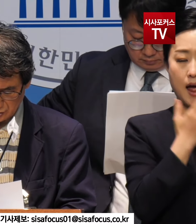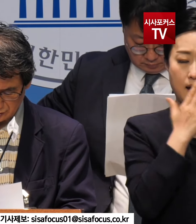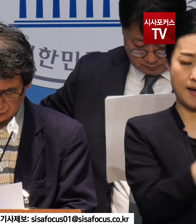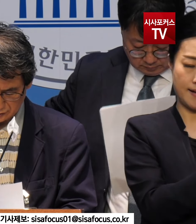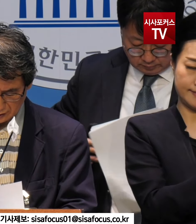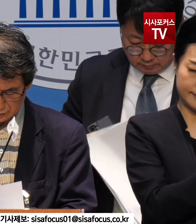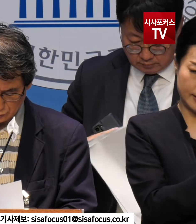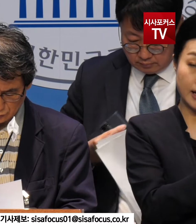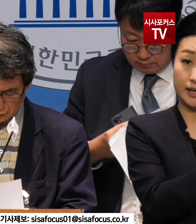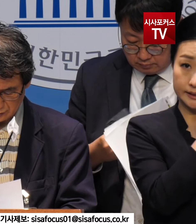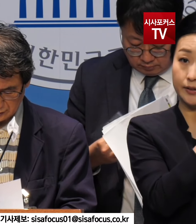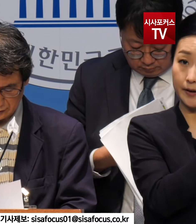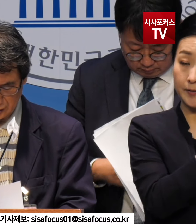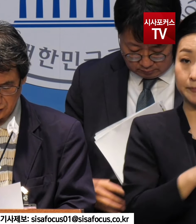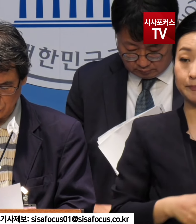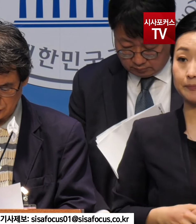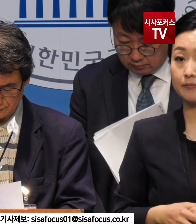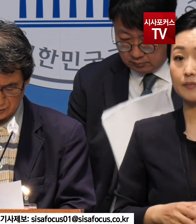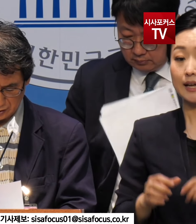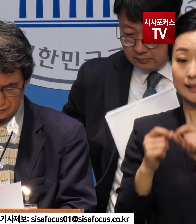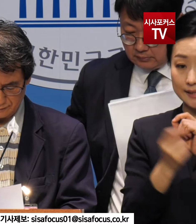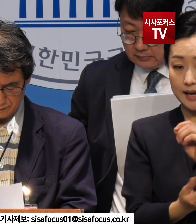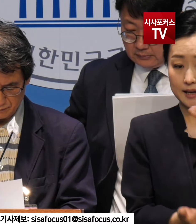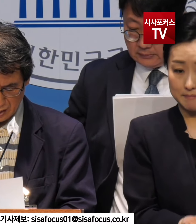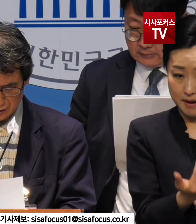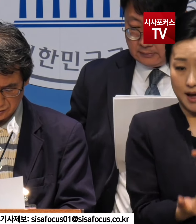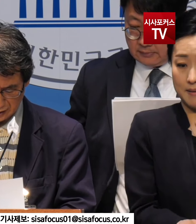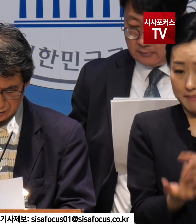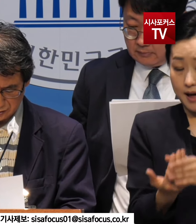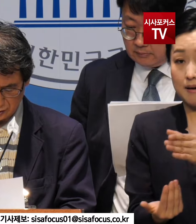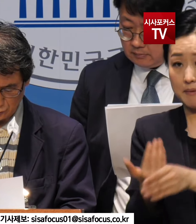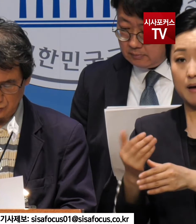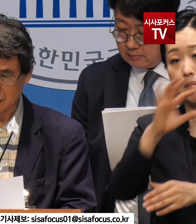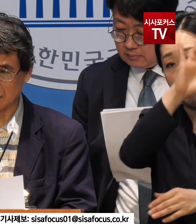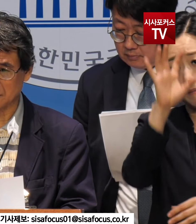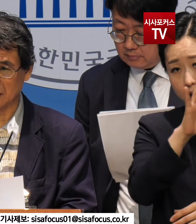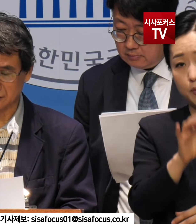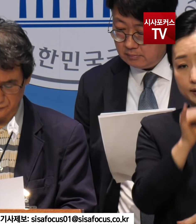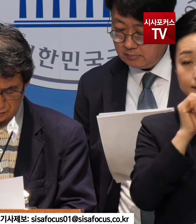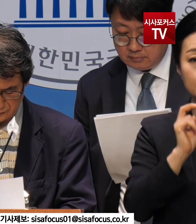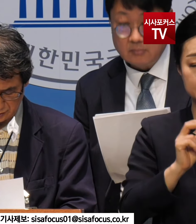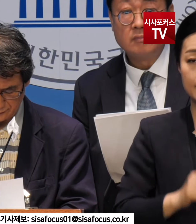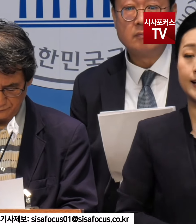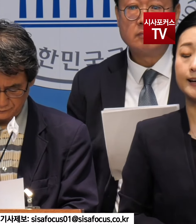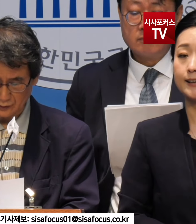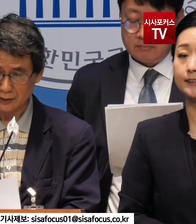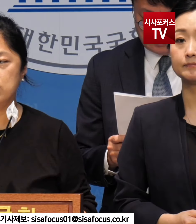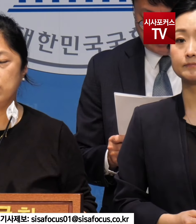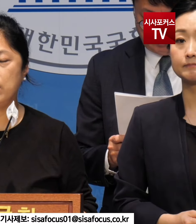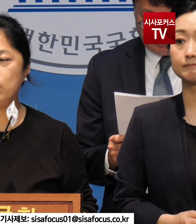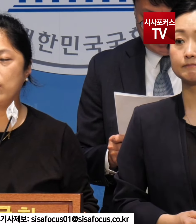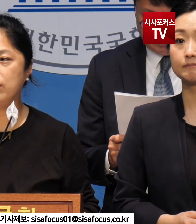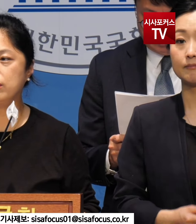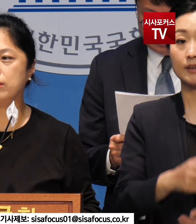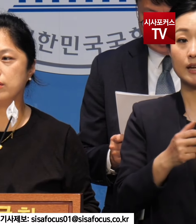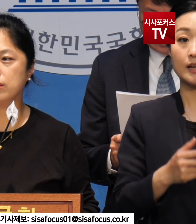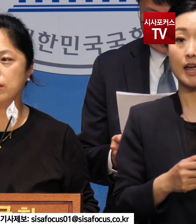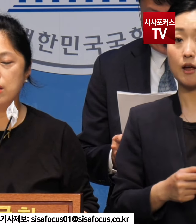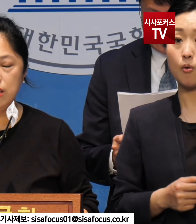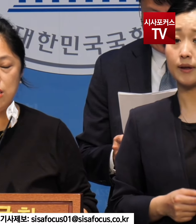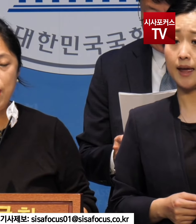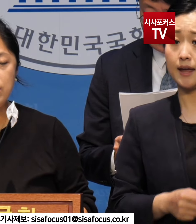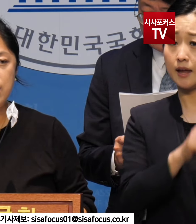사회 정의는 사라지고 나라의 미래는 망가져 갈 것이라고 감히 말씀드립니다. 저희